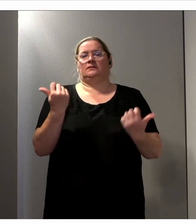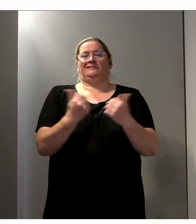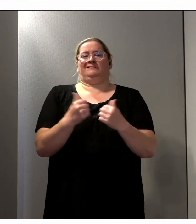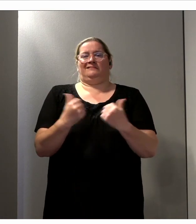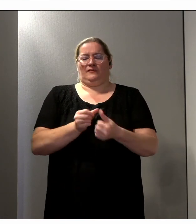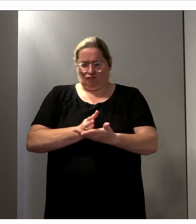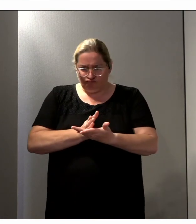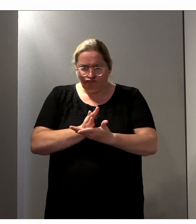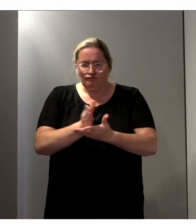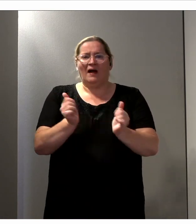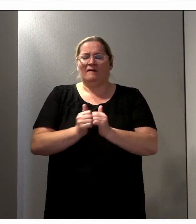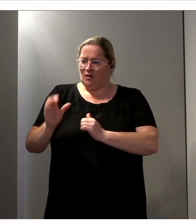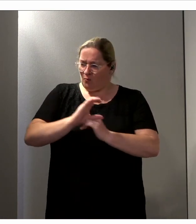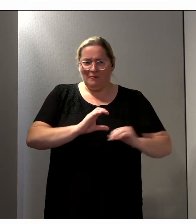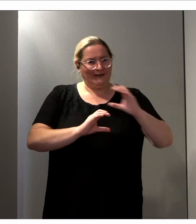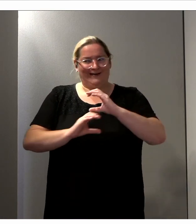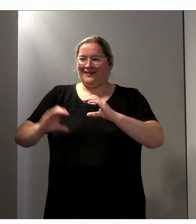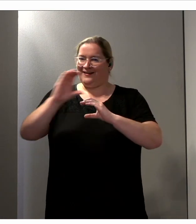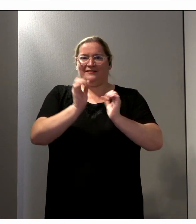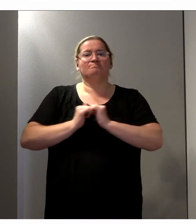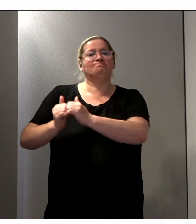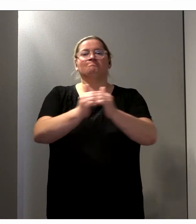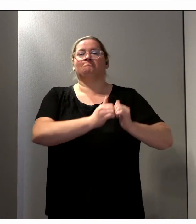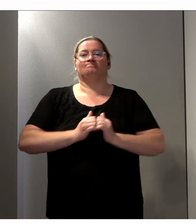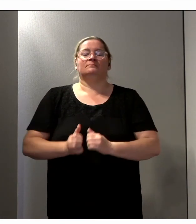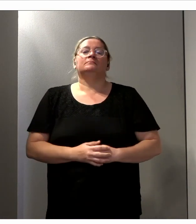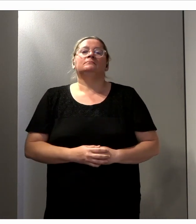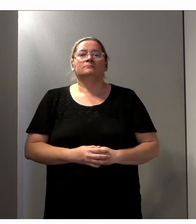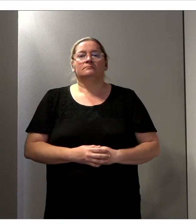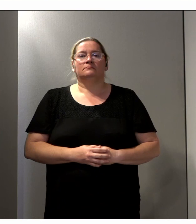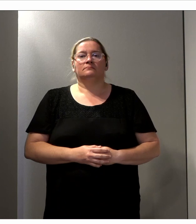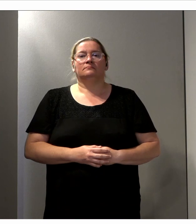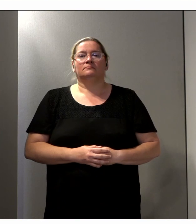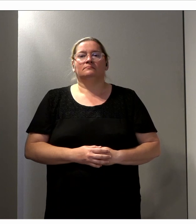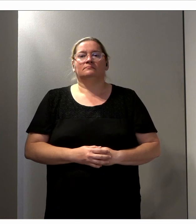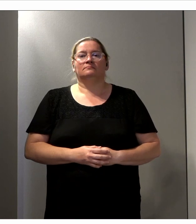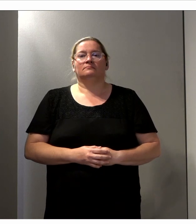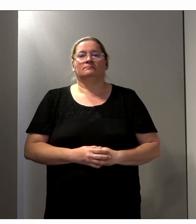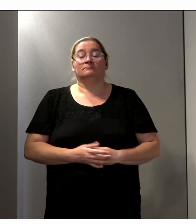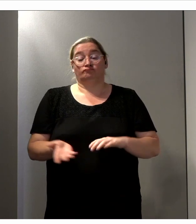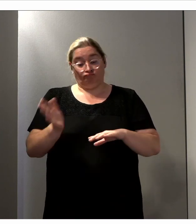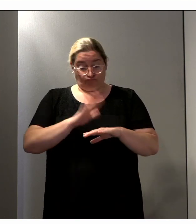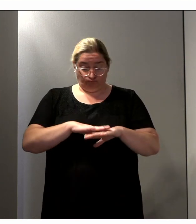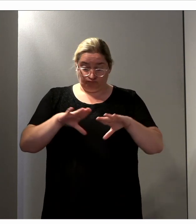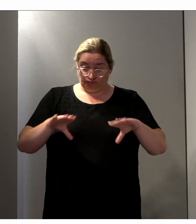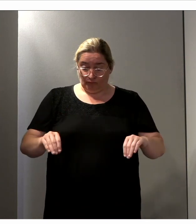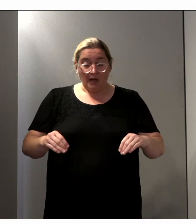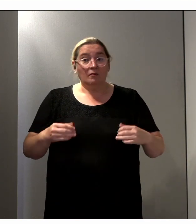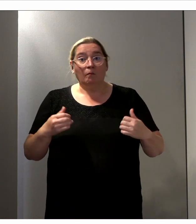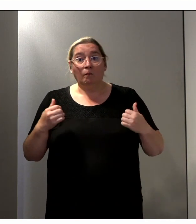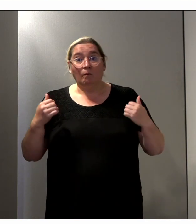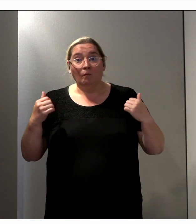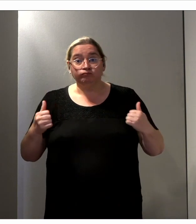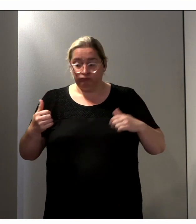complémentariser. Alors j'ai fait ça sur le moment, ben voilà, tout s'est bien passé et tout se passe.